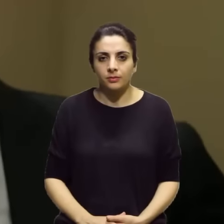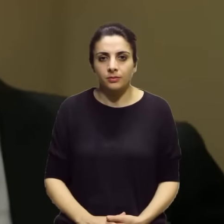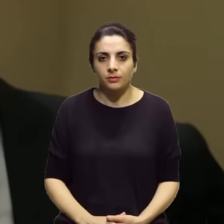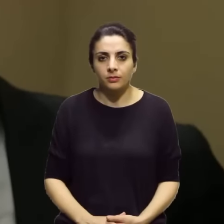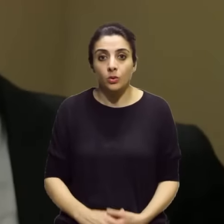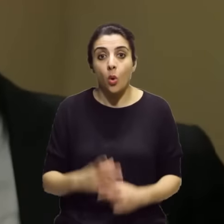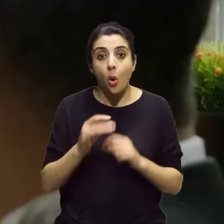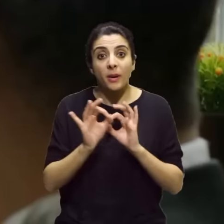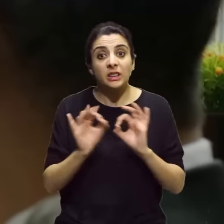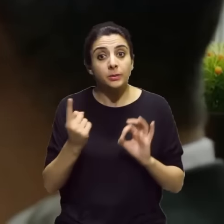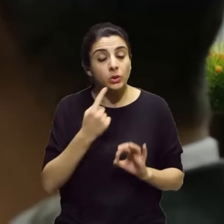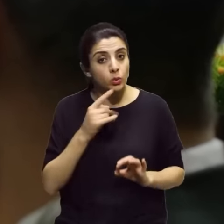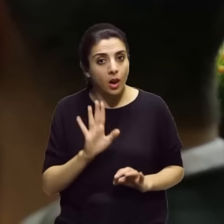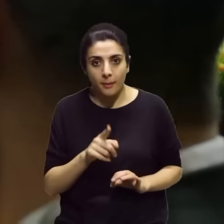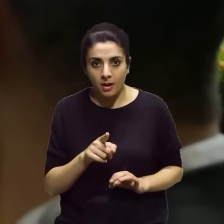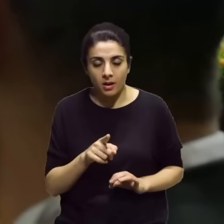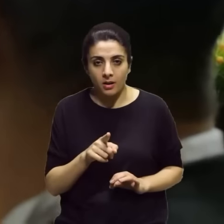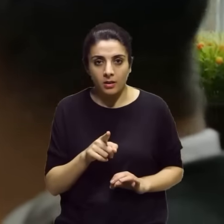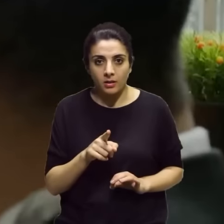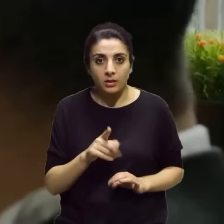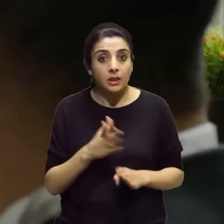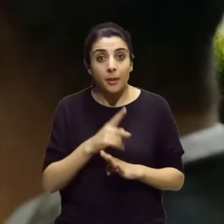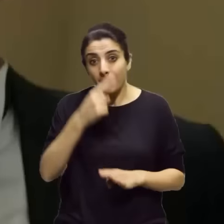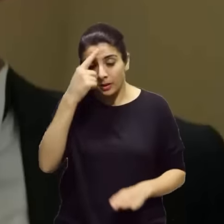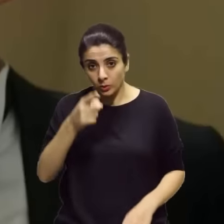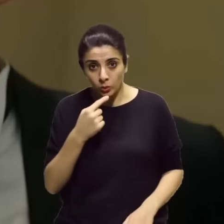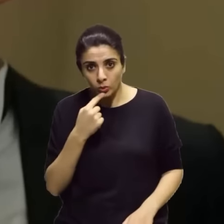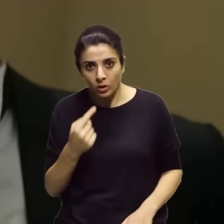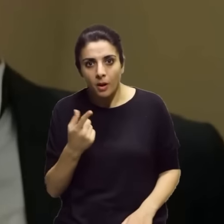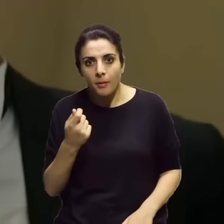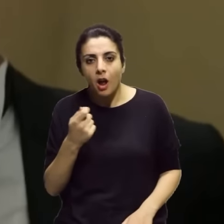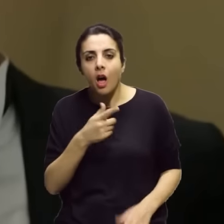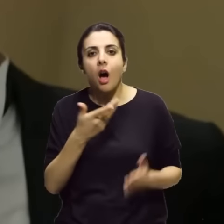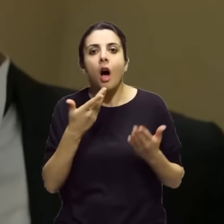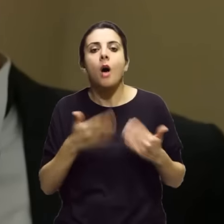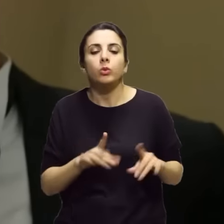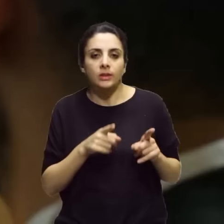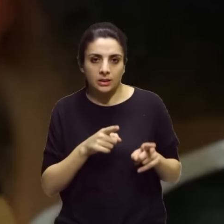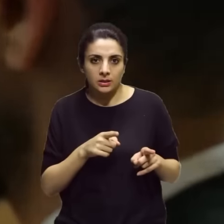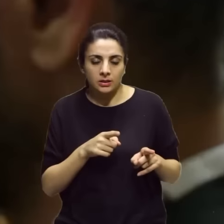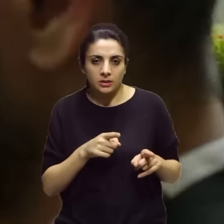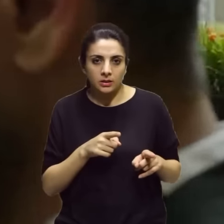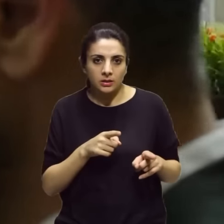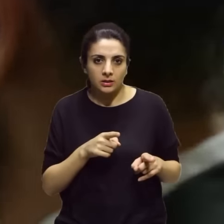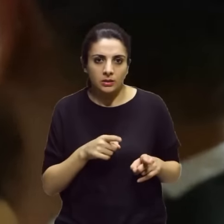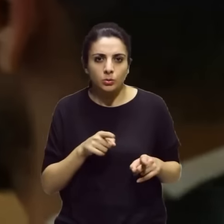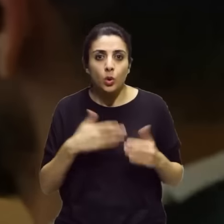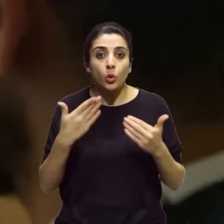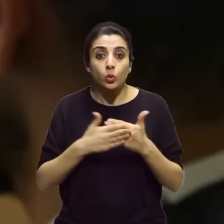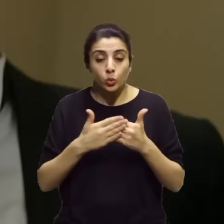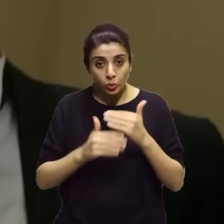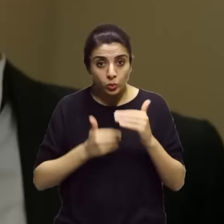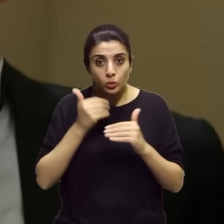Ömer'e hiçbir şey söylemeyeceksin. Çünkü eğer söylersen bu parayı kabul etmez. Bu düğünden